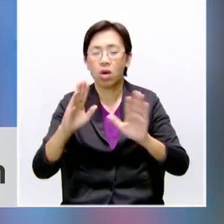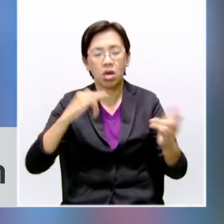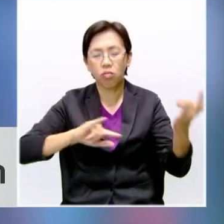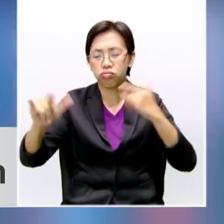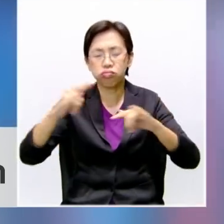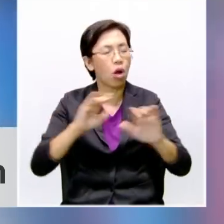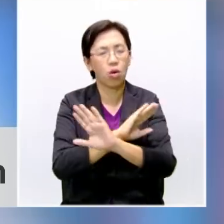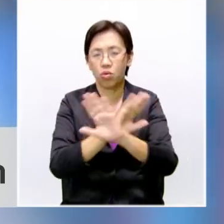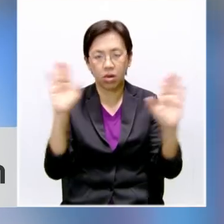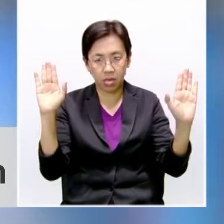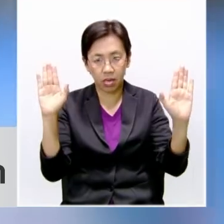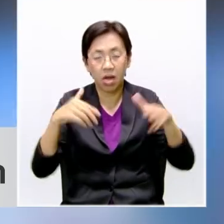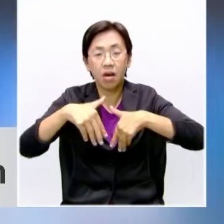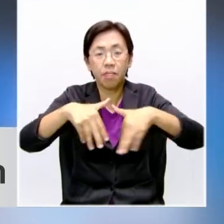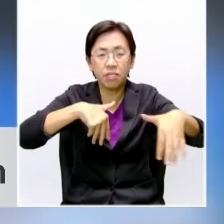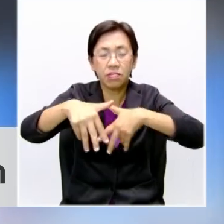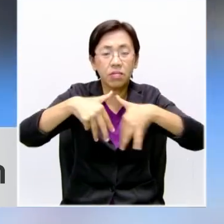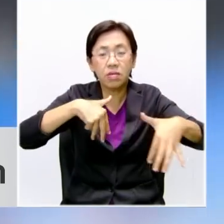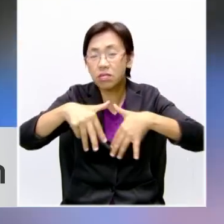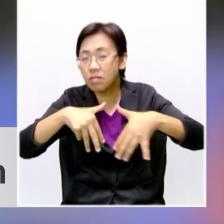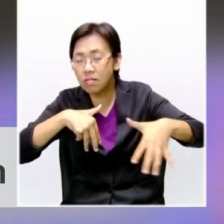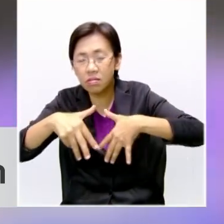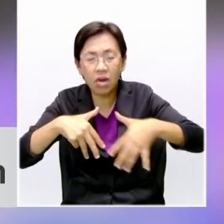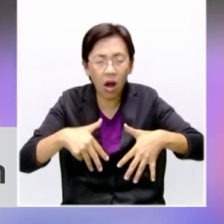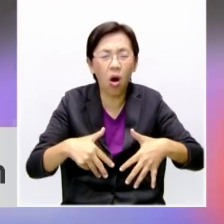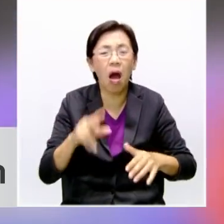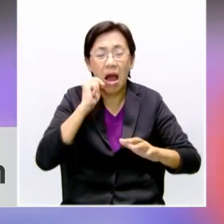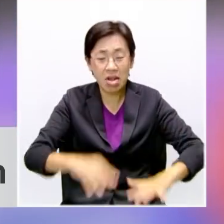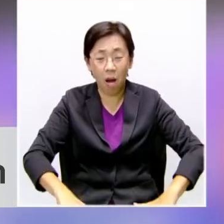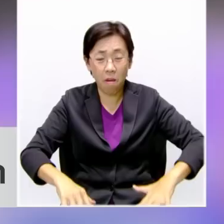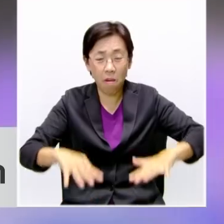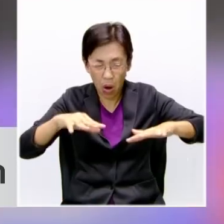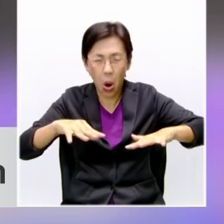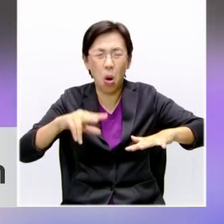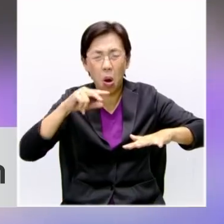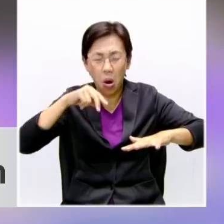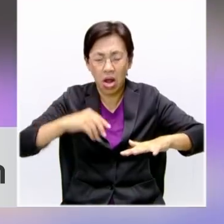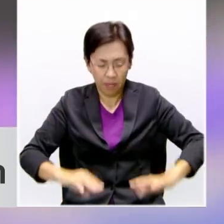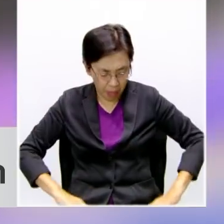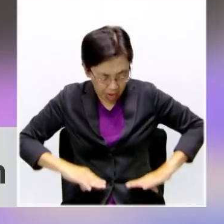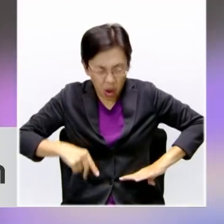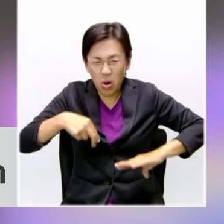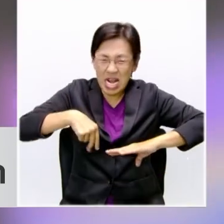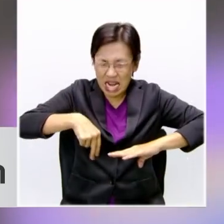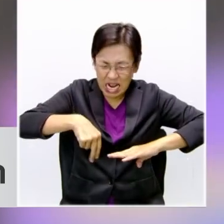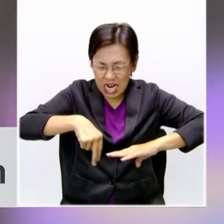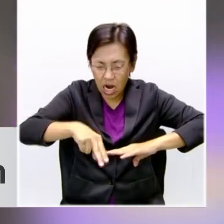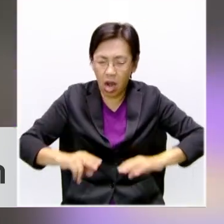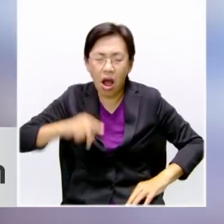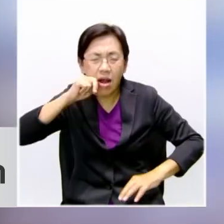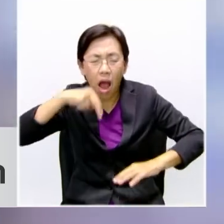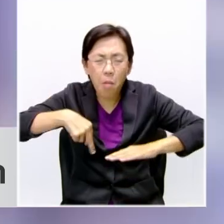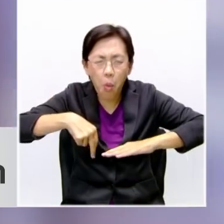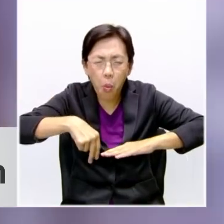ที่ยวบินทั้งหมดมีภาพของประชาชนจำนวนมากเลยนะคะต้องเดินลุยน้ำท่วมสูงสุดระดับประมาณเอวเลยค่ะ